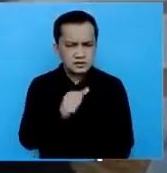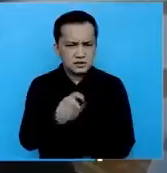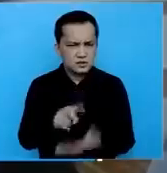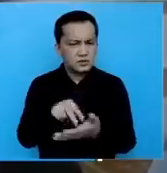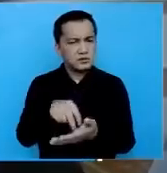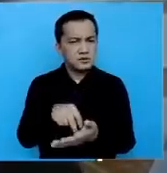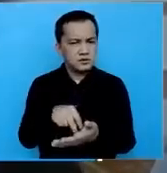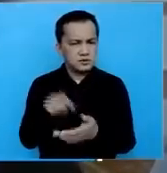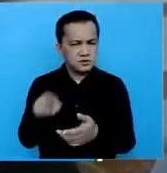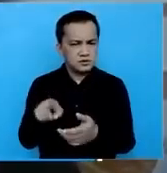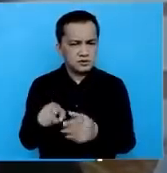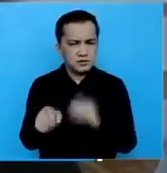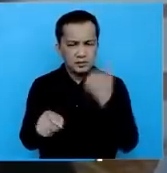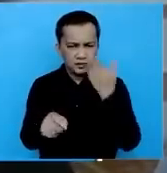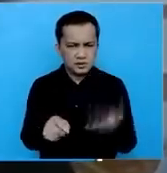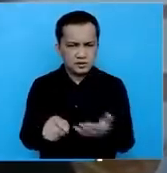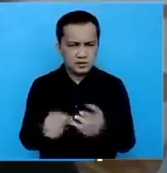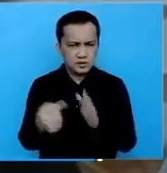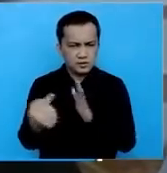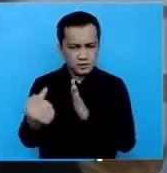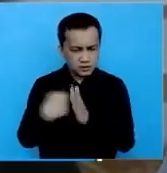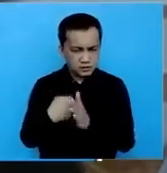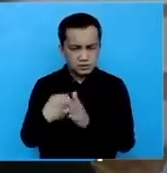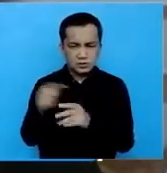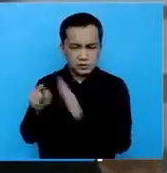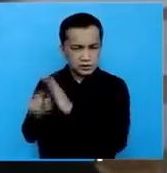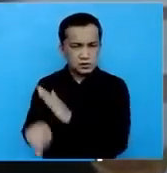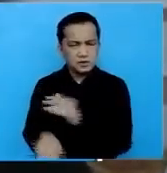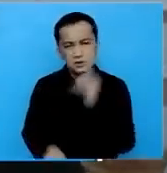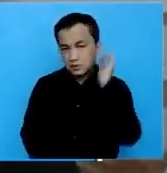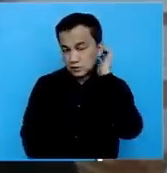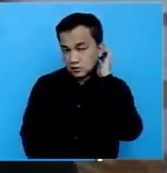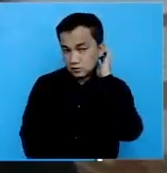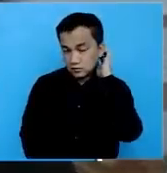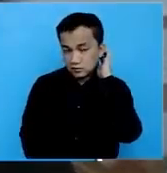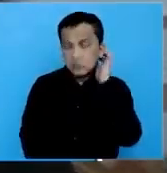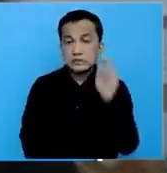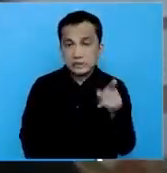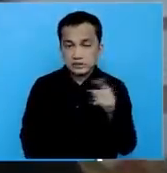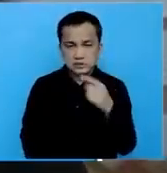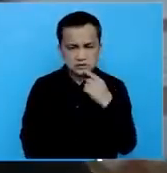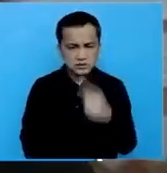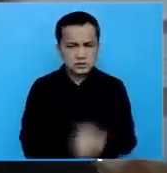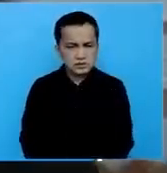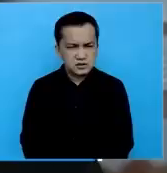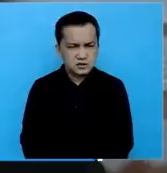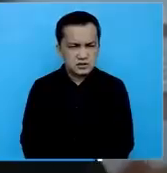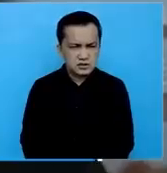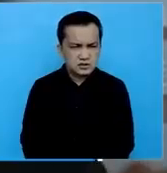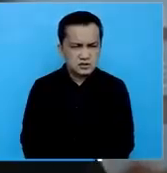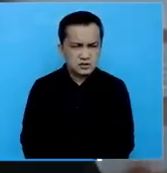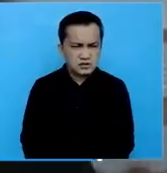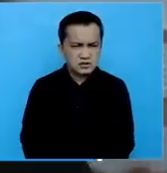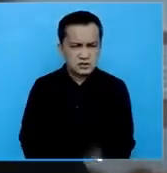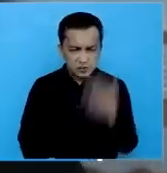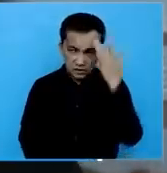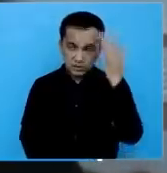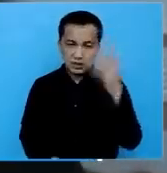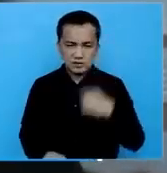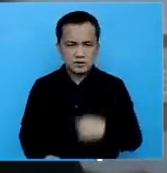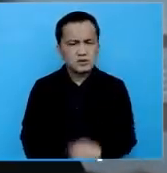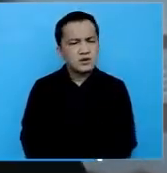pag namatay daw ako, papatayin niya rin daw si Patrick. Yan yung nalaman ko.